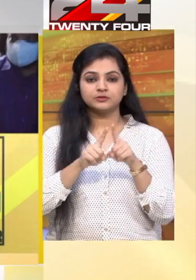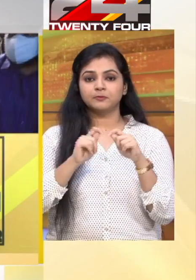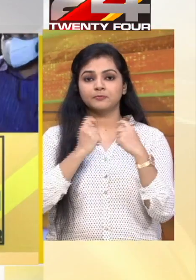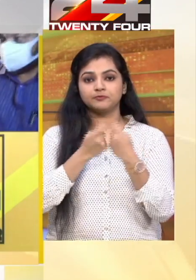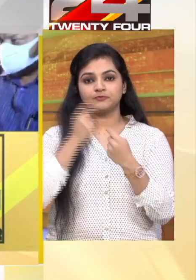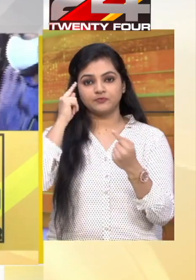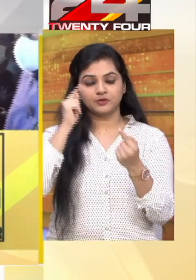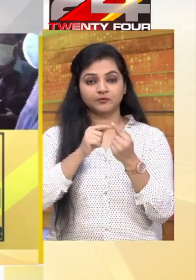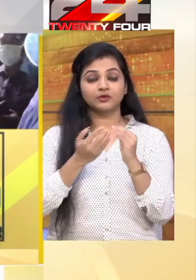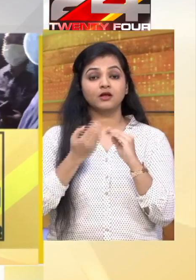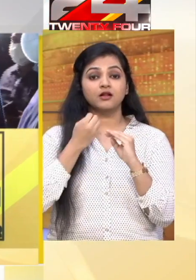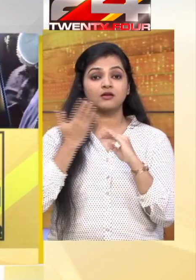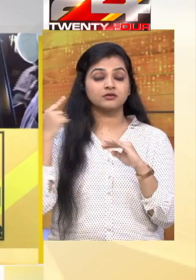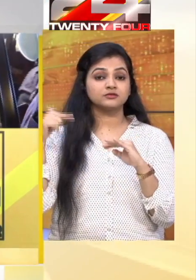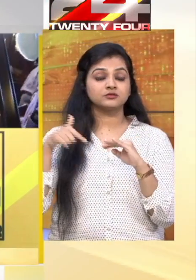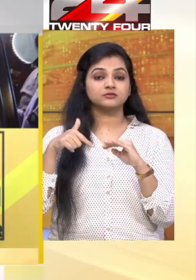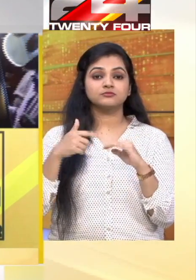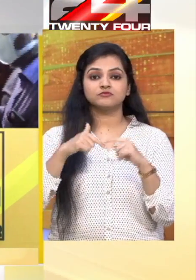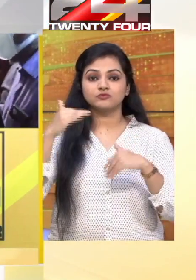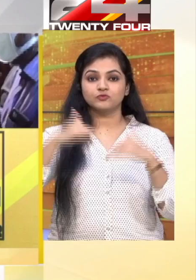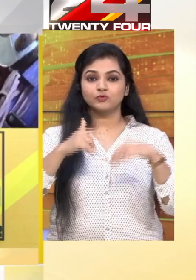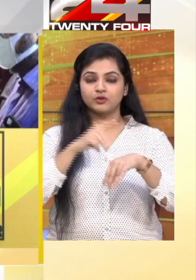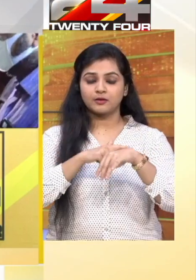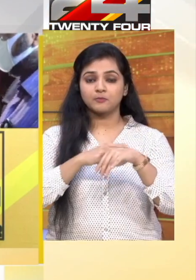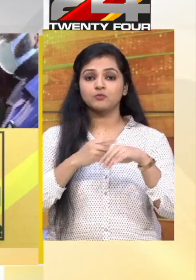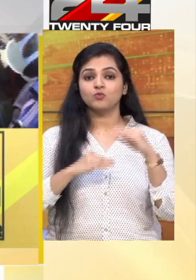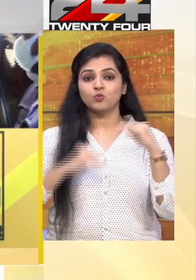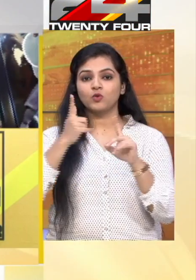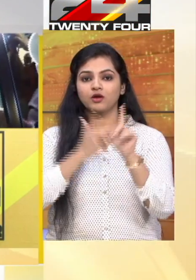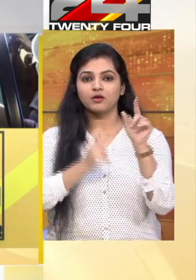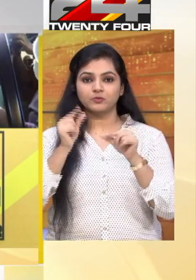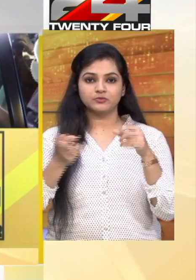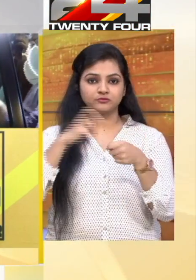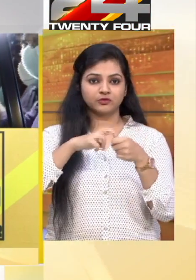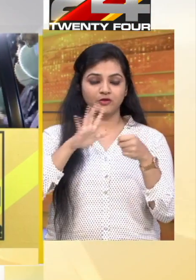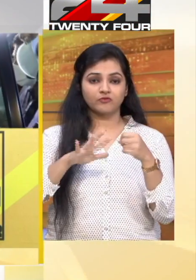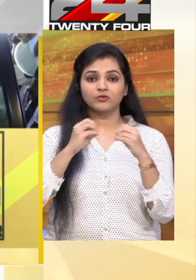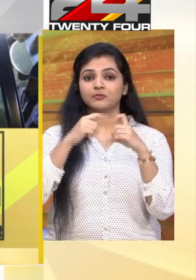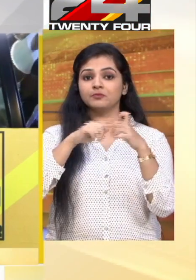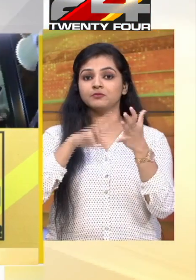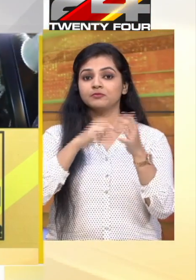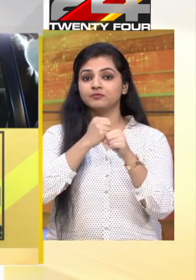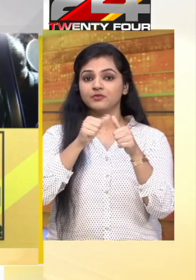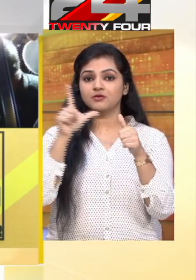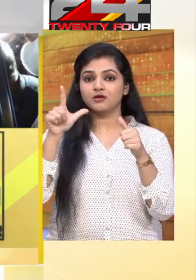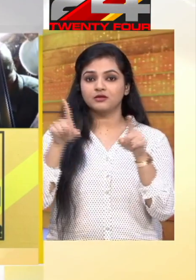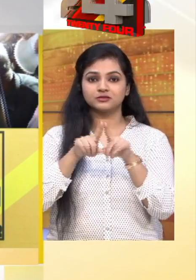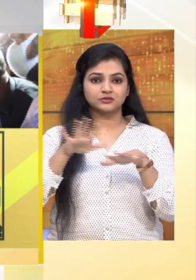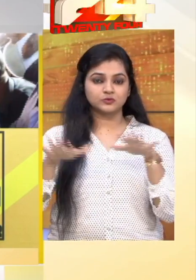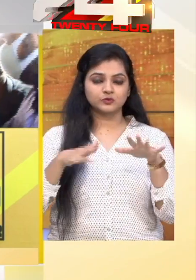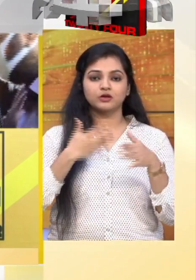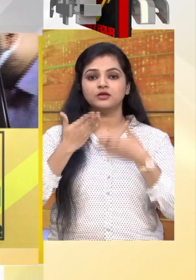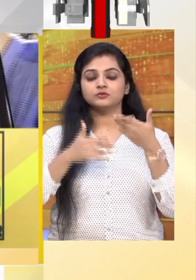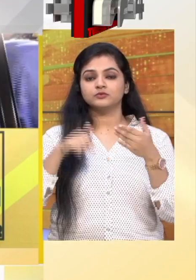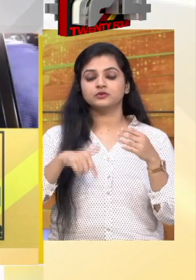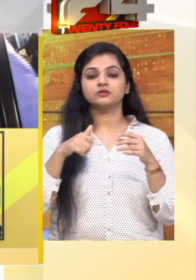പാർട്ടിയിലെ. കഴിഞ്ഞ തിരഞ്ഞെടുപ്പുകളിൽ ഉൾപ്പെടെ അത്തരത്തിലുള്ള പരിഗണന പാർട്ടി നൽകിയിരുന്നു എന്ന് ബംഗാളിലെ സാഹചര്യം ഉൾപ്പെടെ വിശദീകരിച്ചുകൊണ്ട് പാർട്ടി